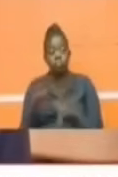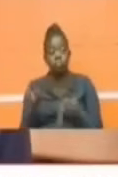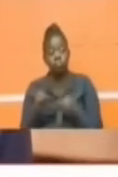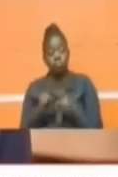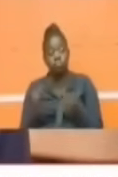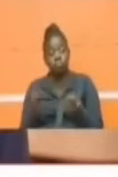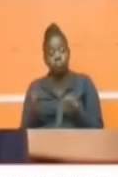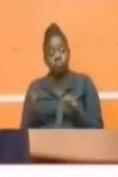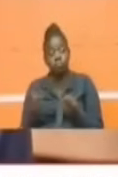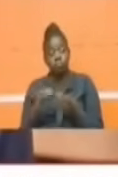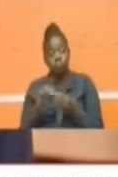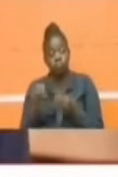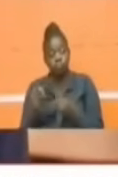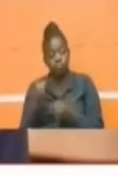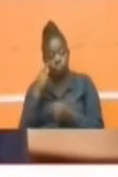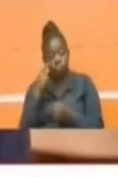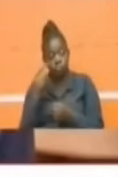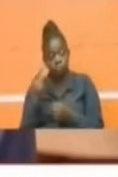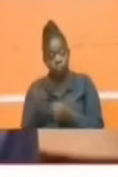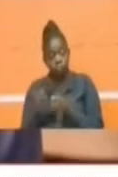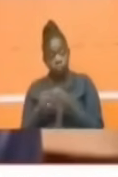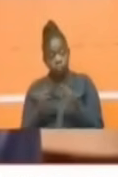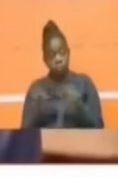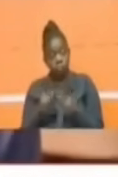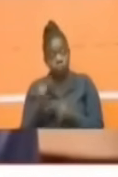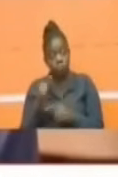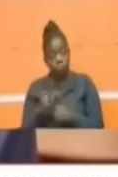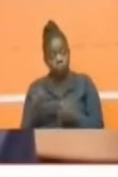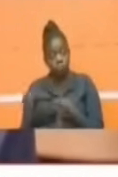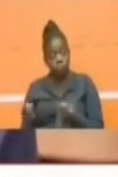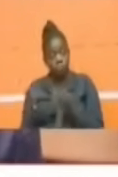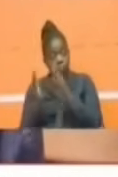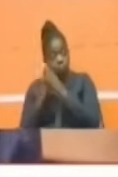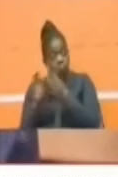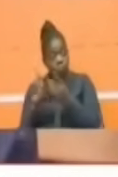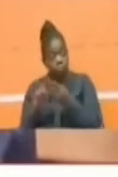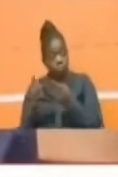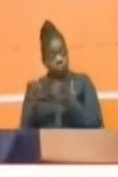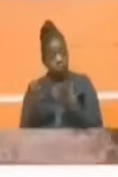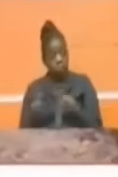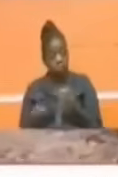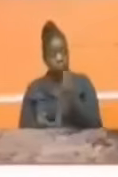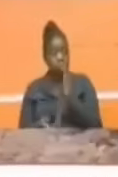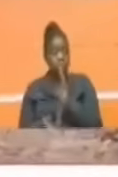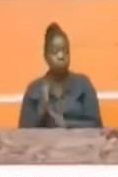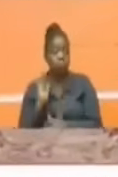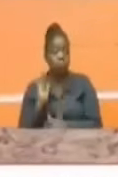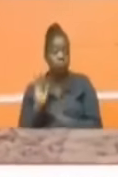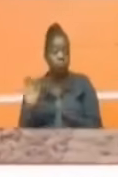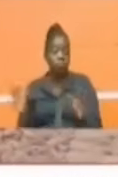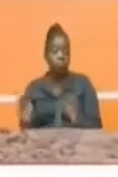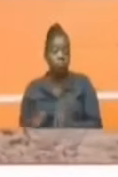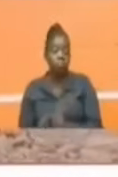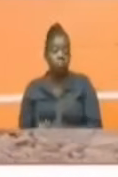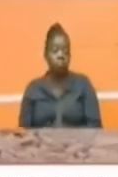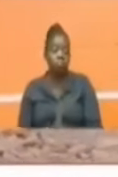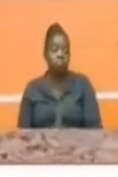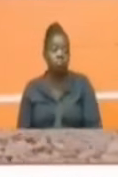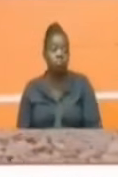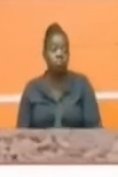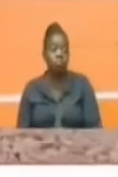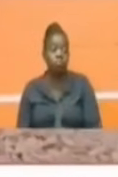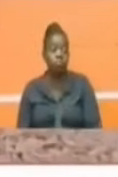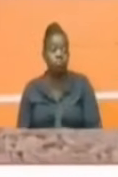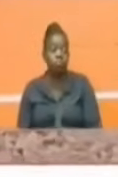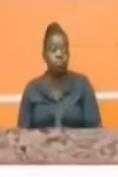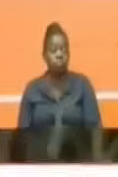bwampisa ena ngamba nti gyolabe tuenera kakomyo ate gwe sule entebe kwanguyira nziru semisinde. Procopio Silomo ya kusakide kulire